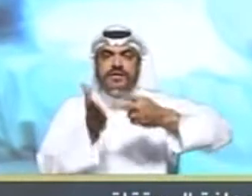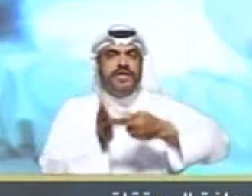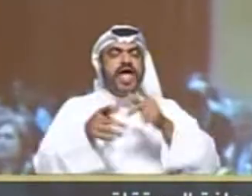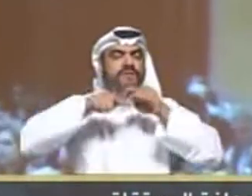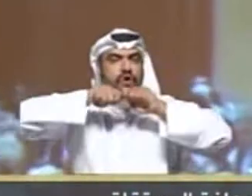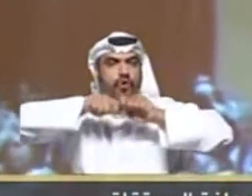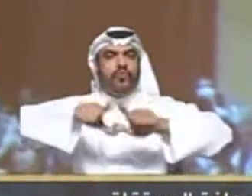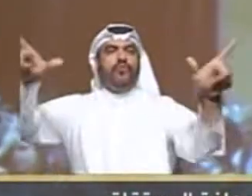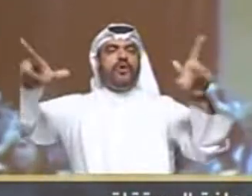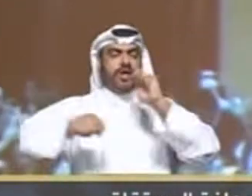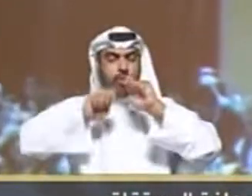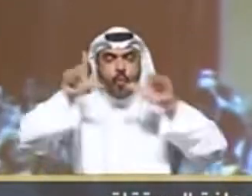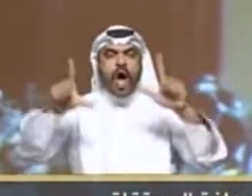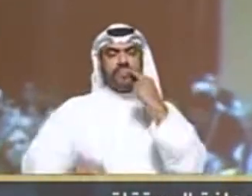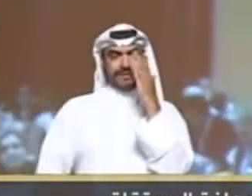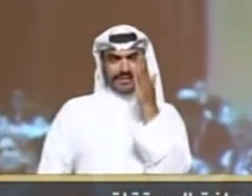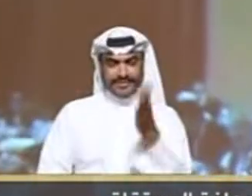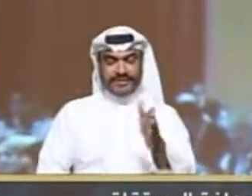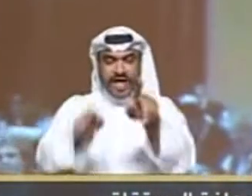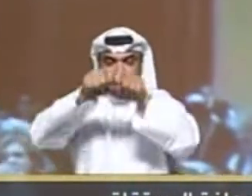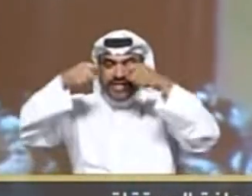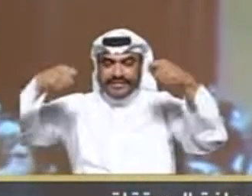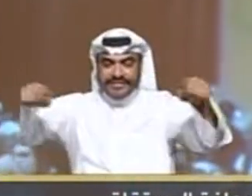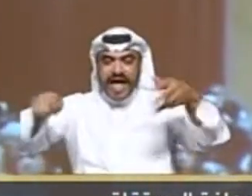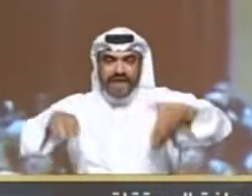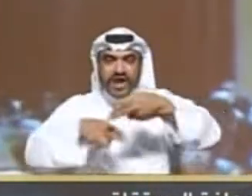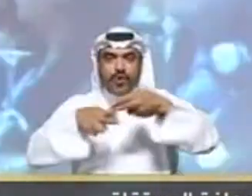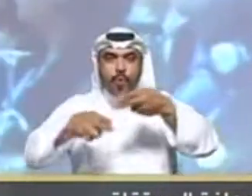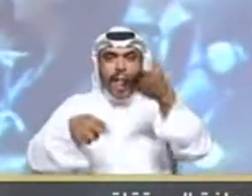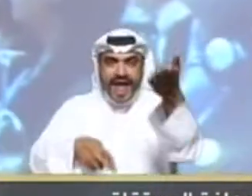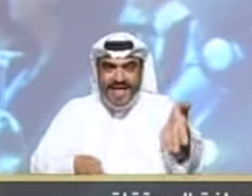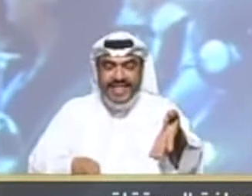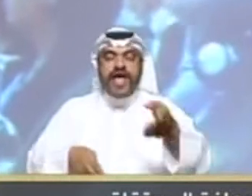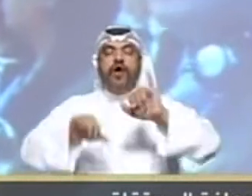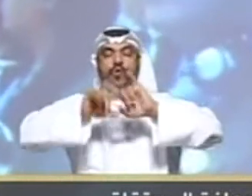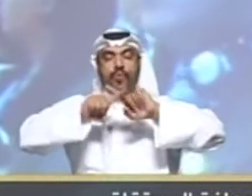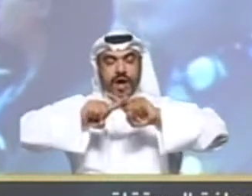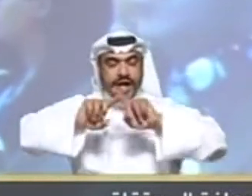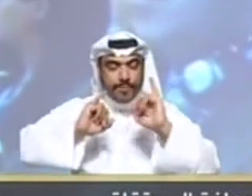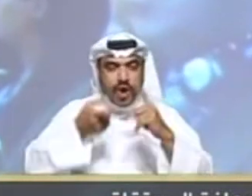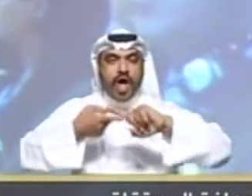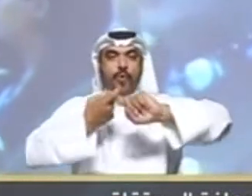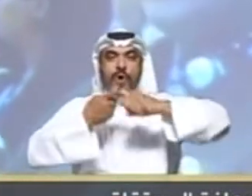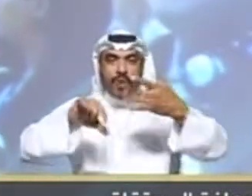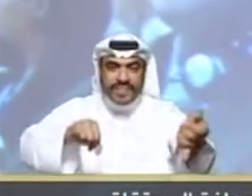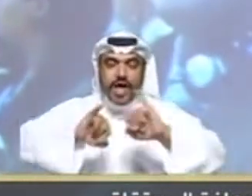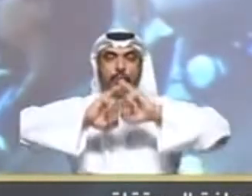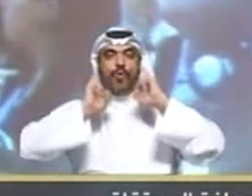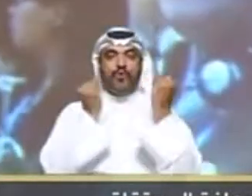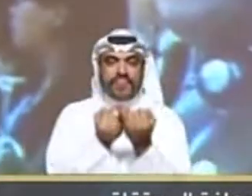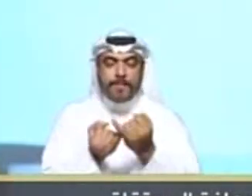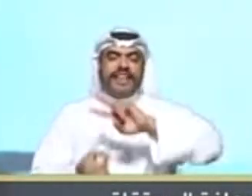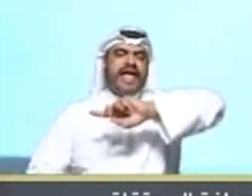حرية الإعلام واقع الصحافة الكويتية، النقابات وحماية حقوق الصحفيين ومحاور